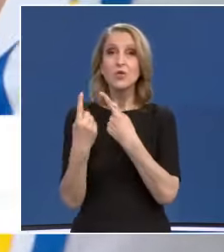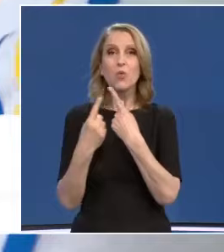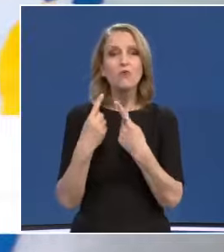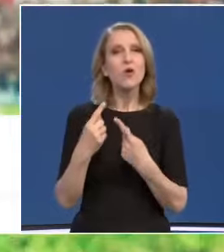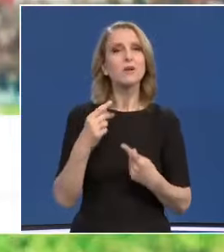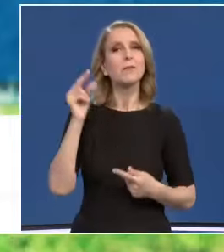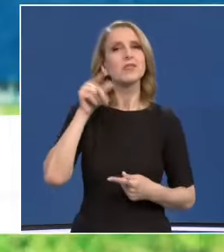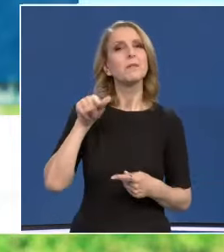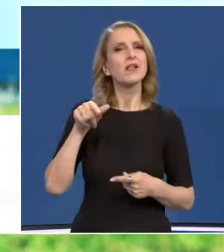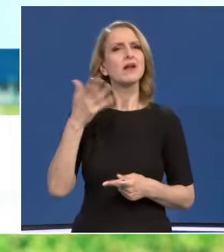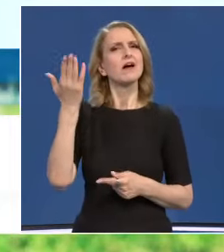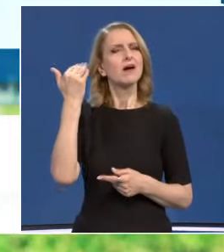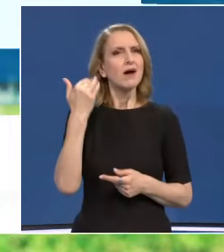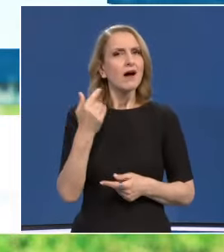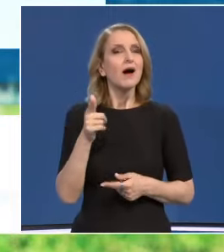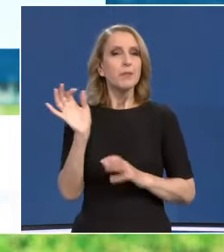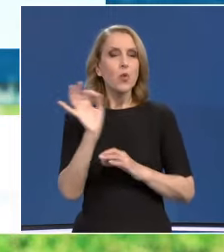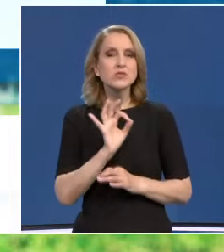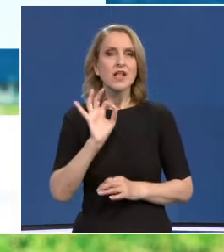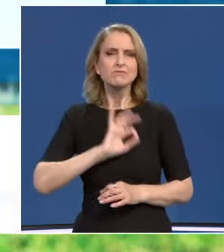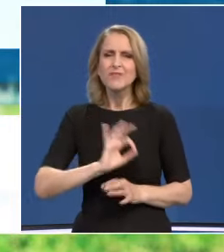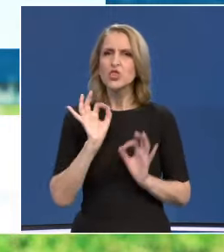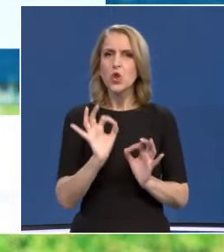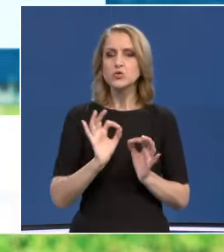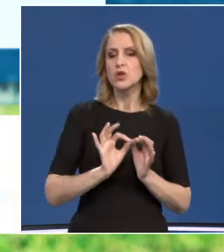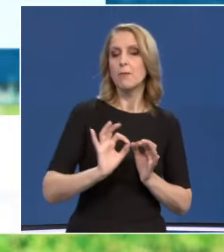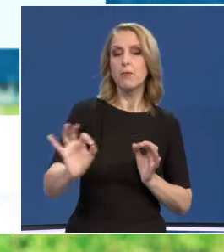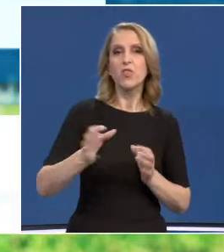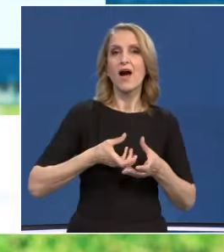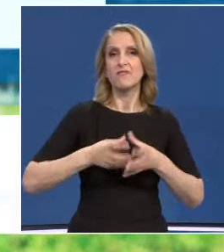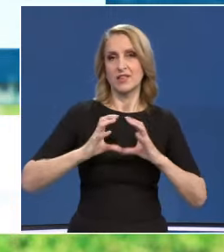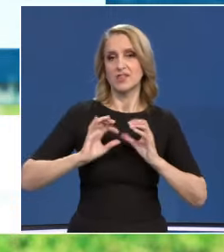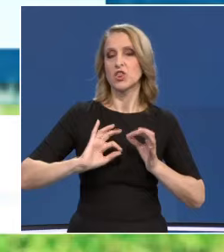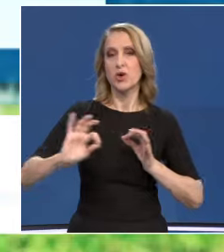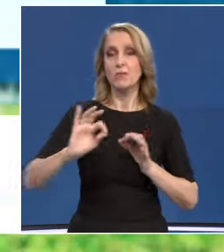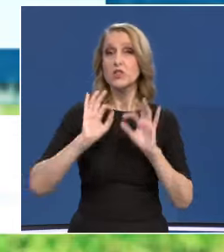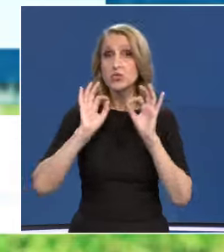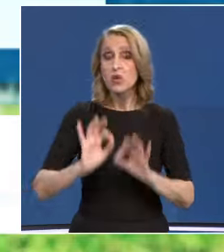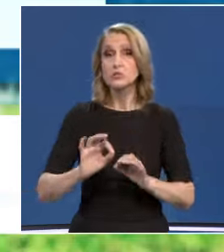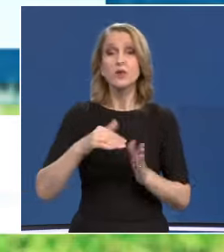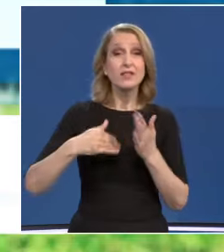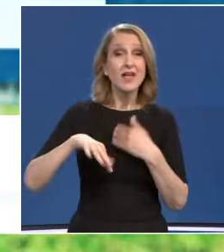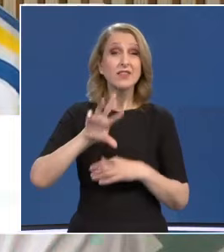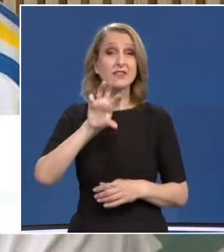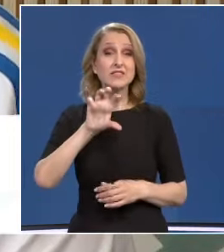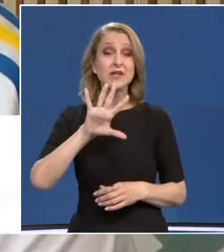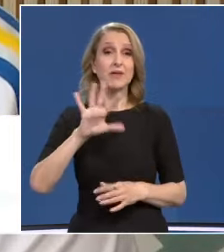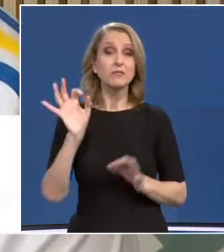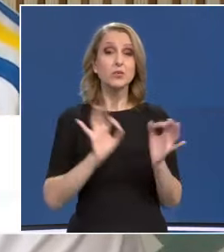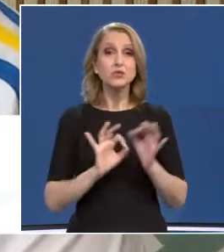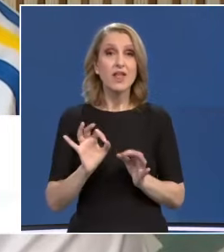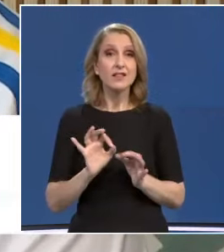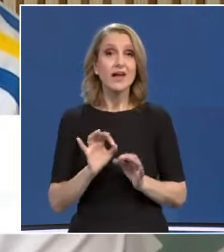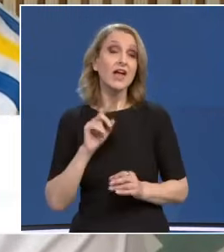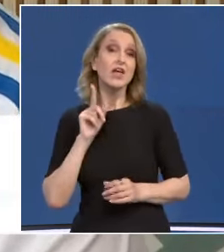статистиката на българина. Отчитаме, че процентът точни подавания на Груев в много от мачовете е над 95. На него му се